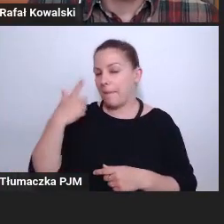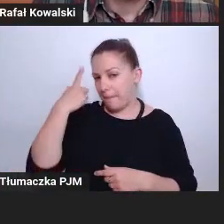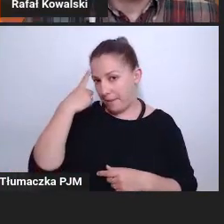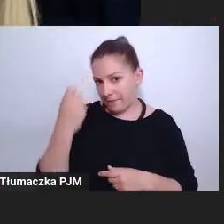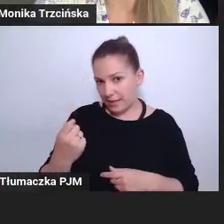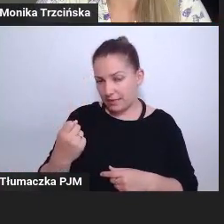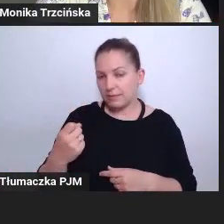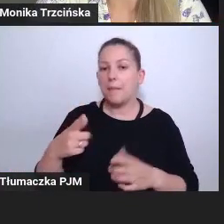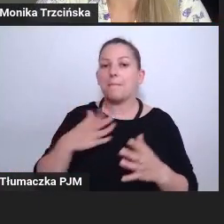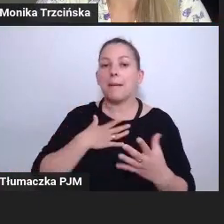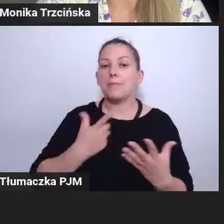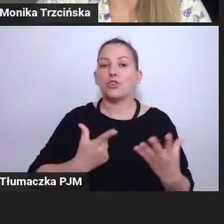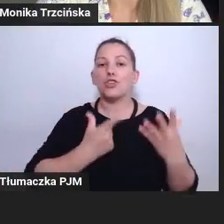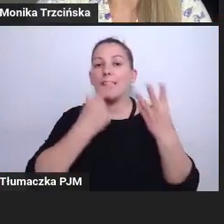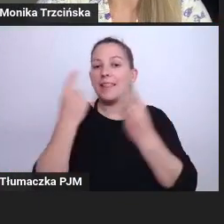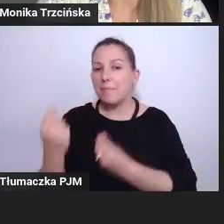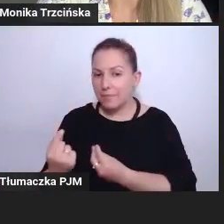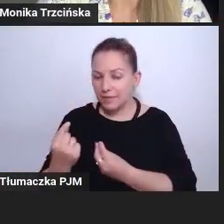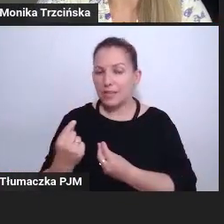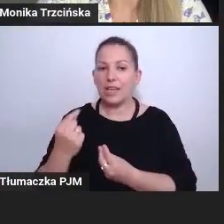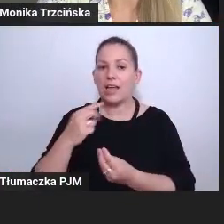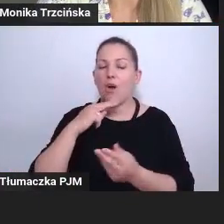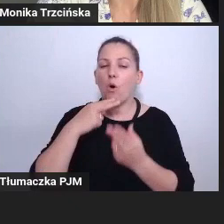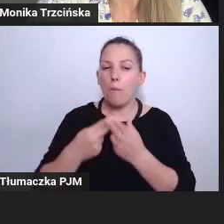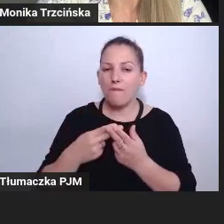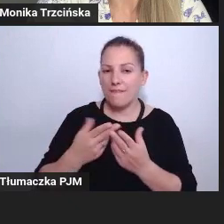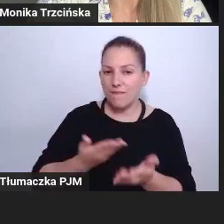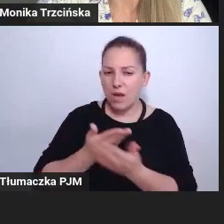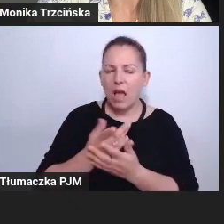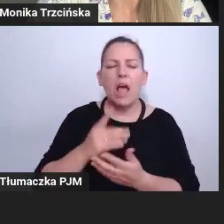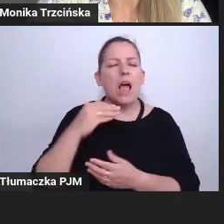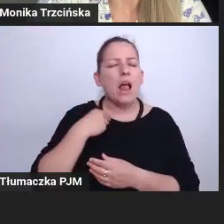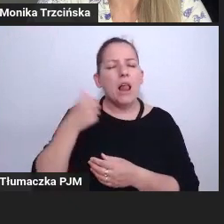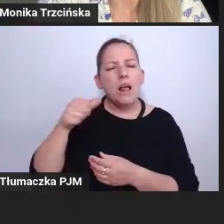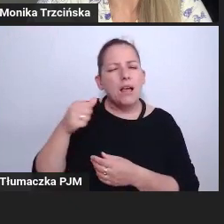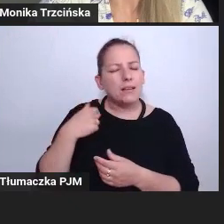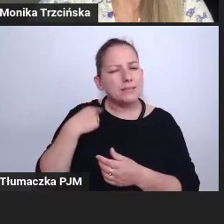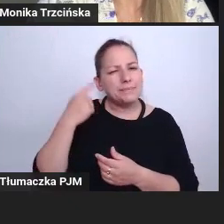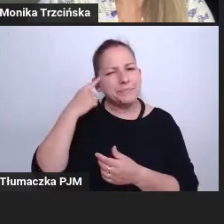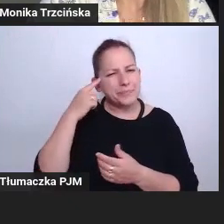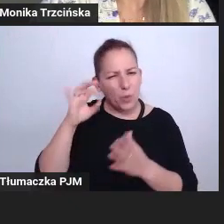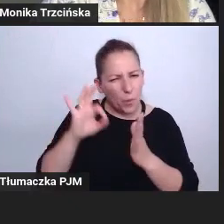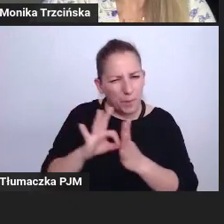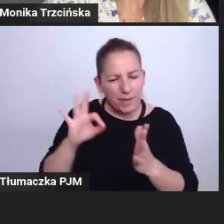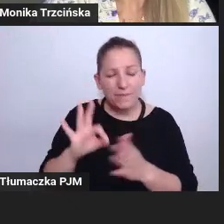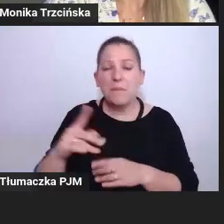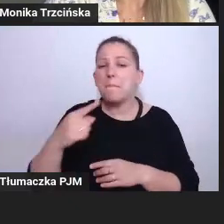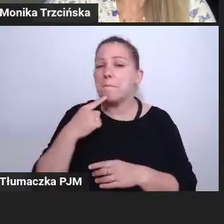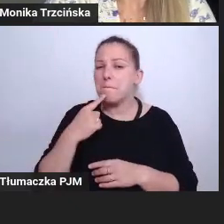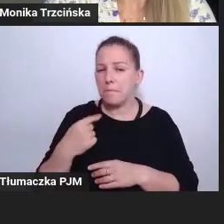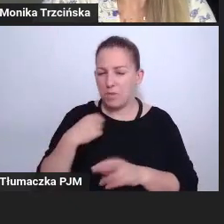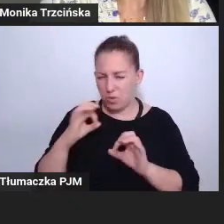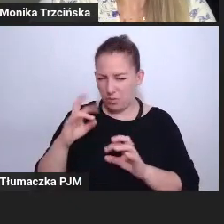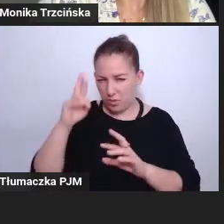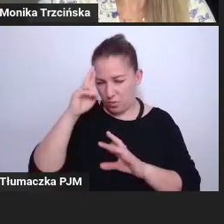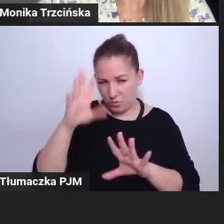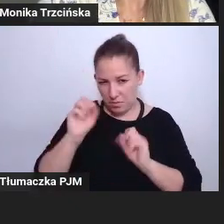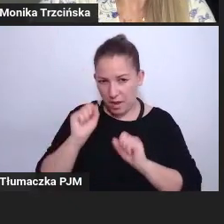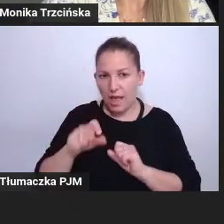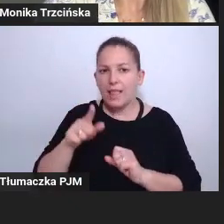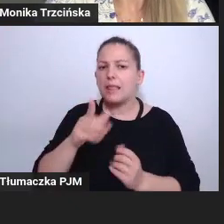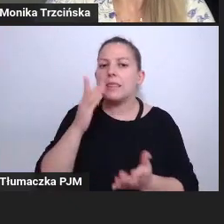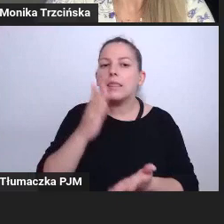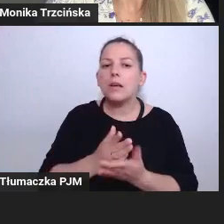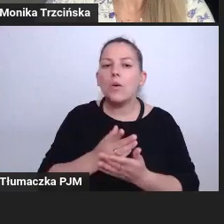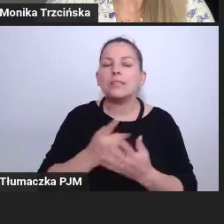mamy te 7 dni na odpowiedź na wniosek. A jeszcze chciałbym się upewnić co do jednej rzeczy, bo mówiłaś, czy ja dobrze rozumiem, że to dotyczy wyłącznie